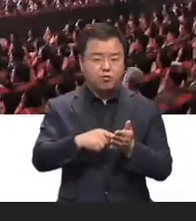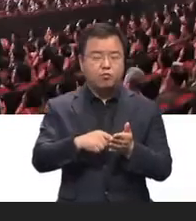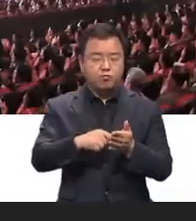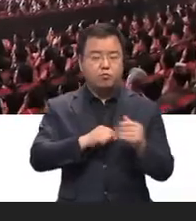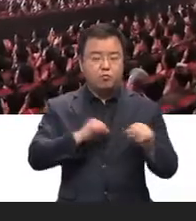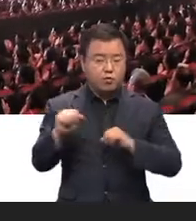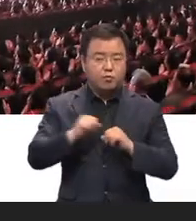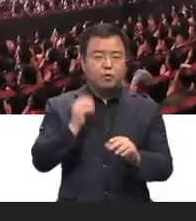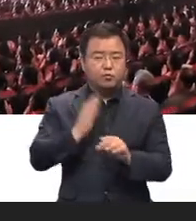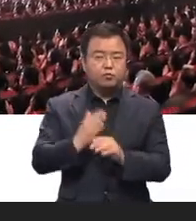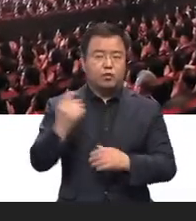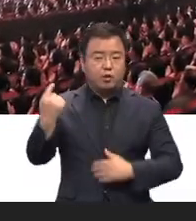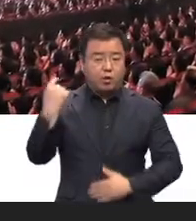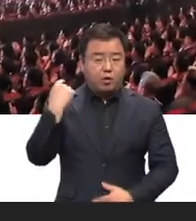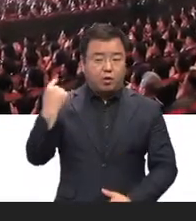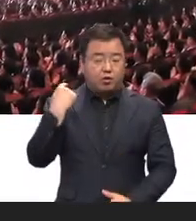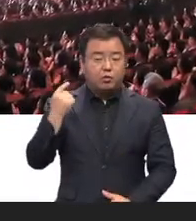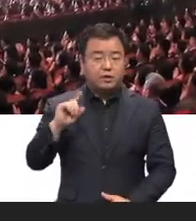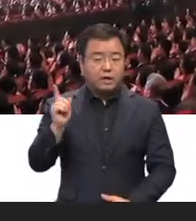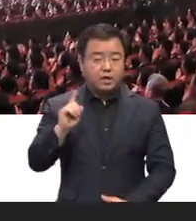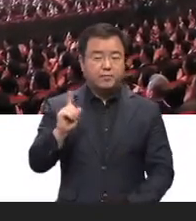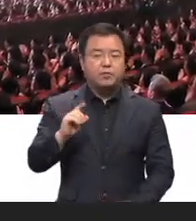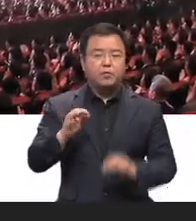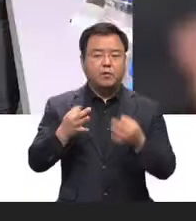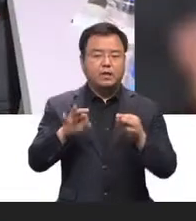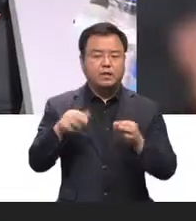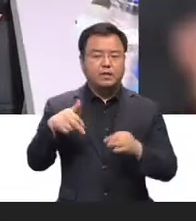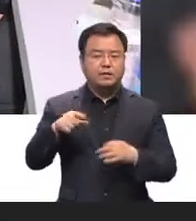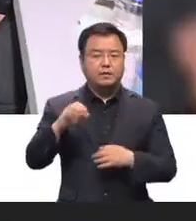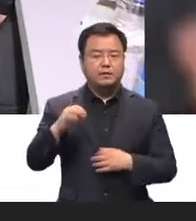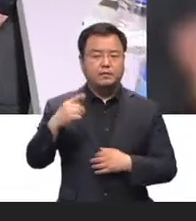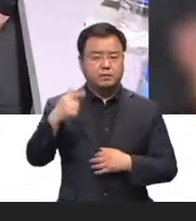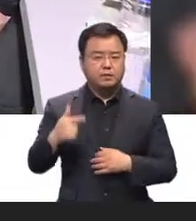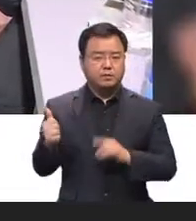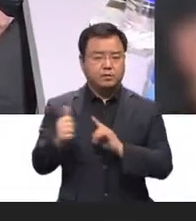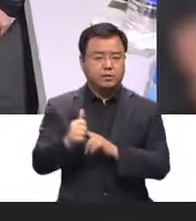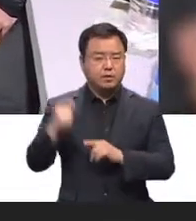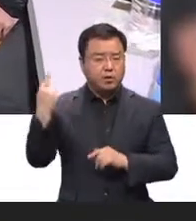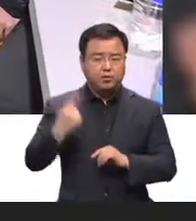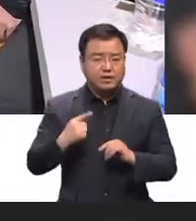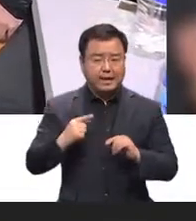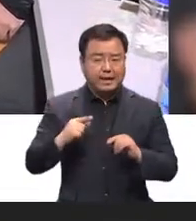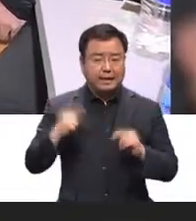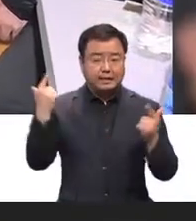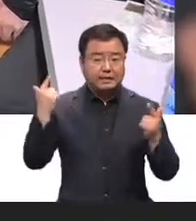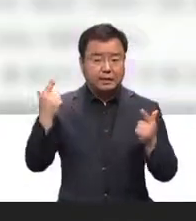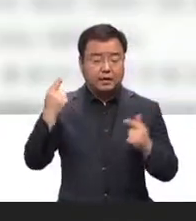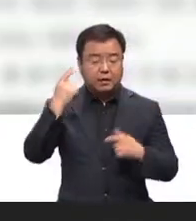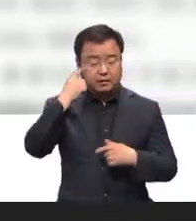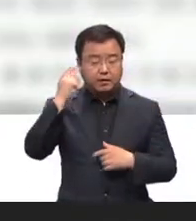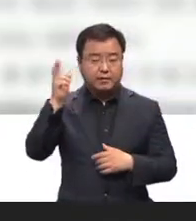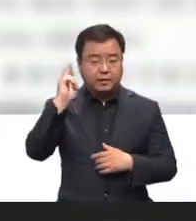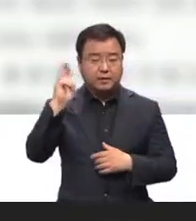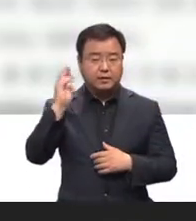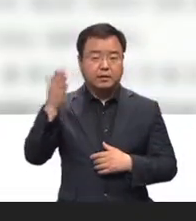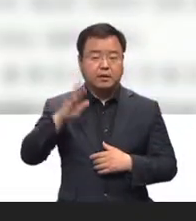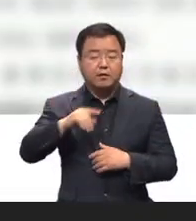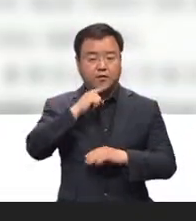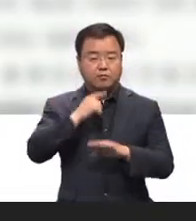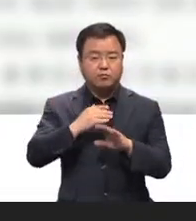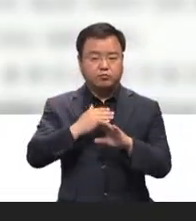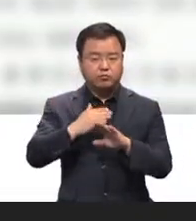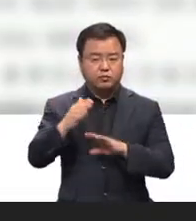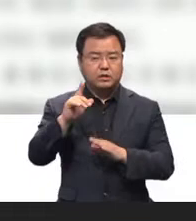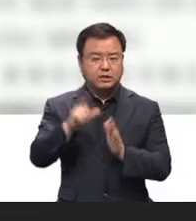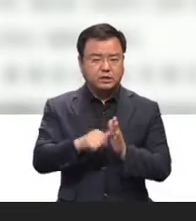예 그래서 어제 사실은 김정은 위원장이 나타나지 않을 거라고 사람들이 생각을 해야 겠죠 북한 당국의 시간을 먼